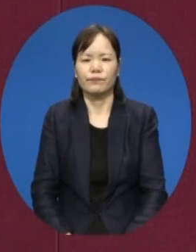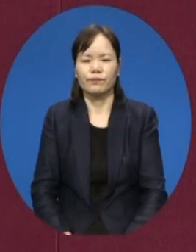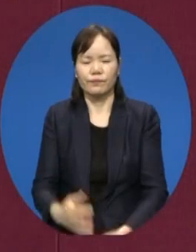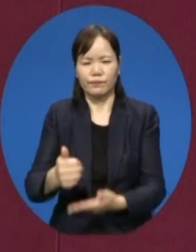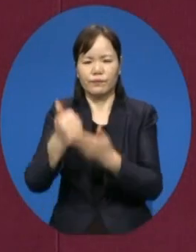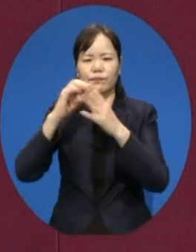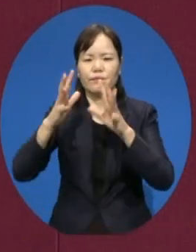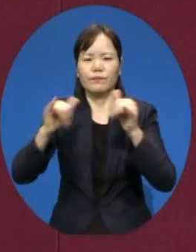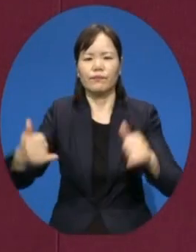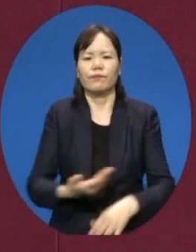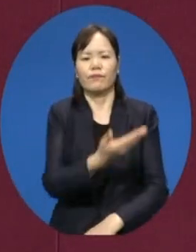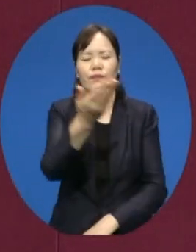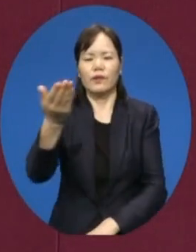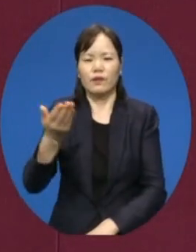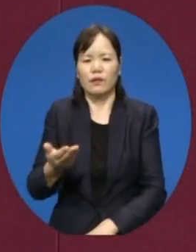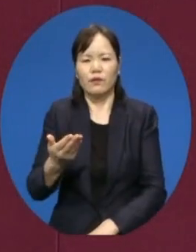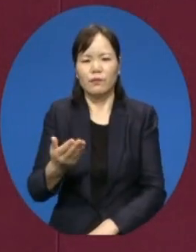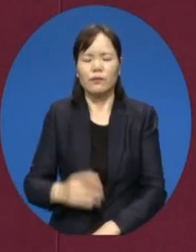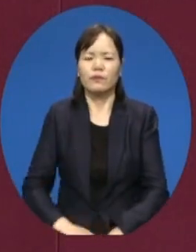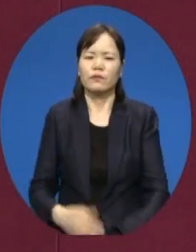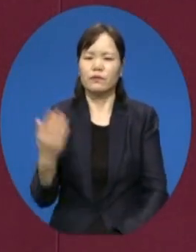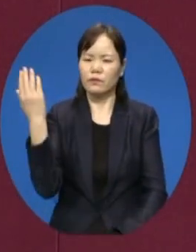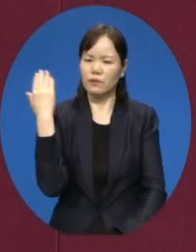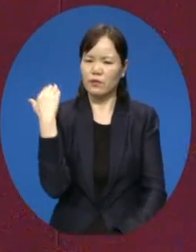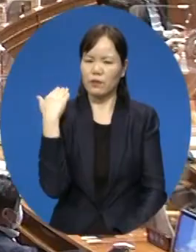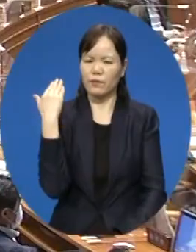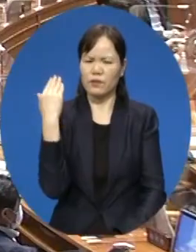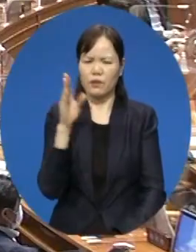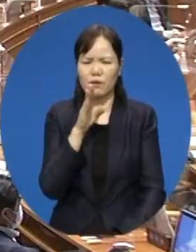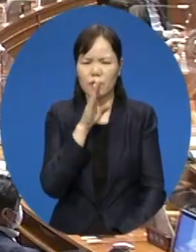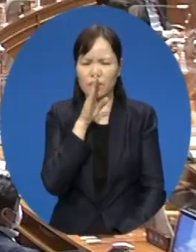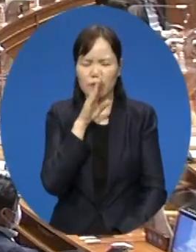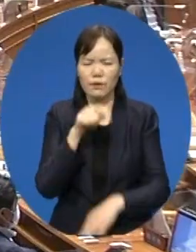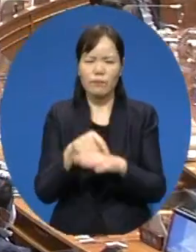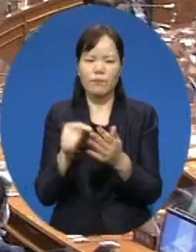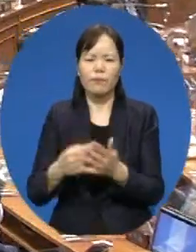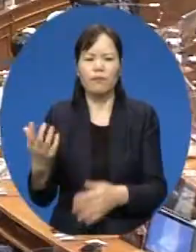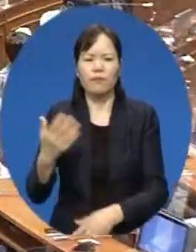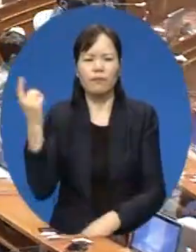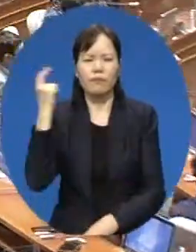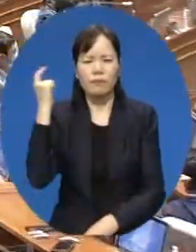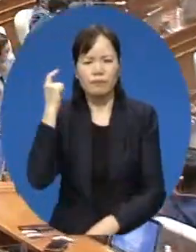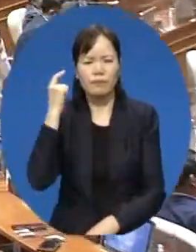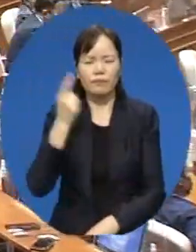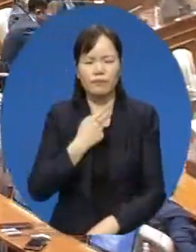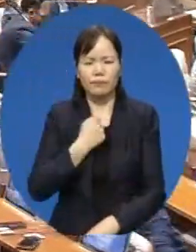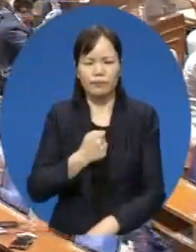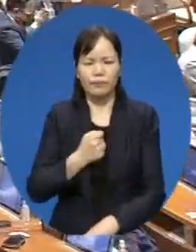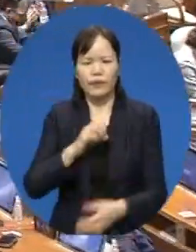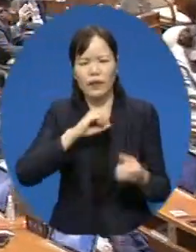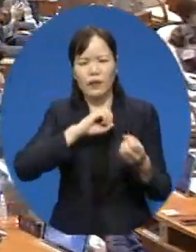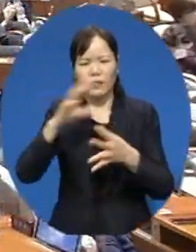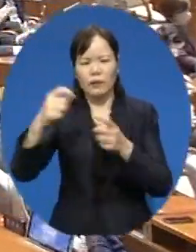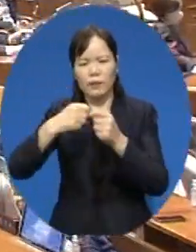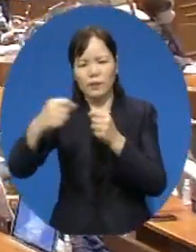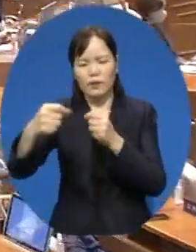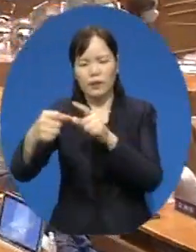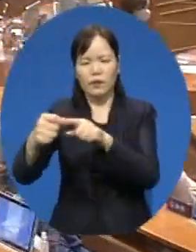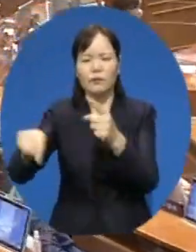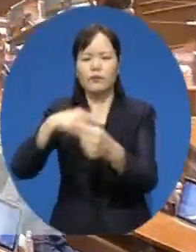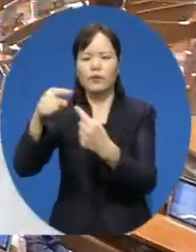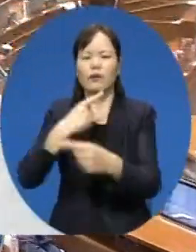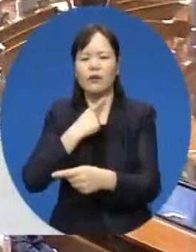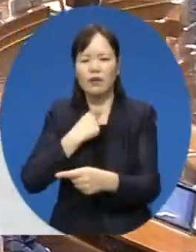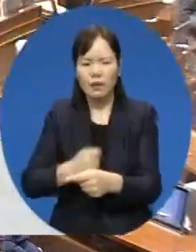존경하는 국민 여러분, 우리는 얼마 전 정말 가슴 아픈 소식을 들었습니다. 택배 대리점 하시던